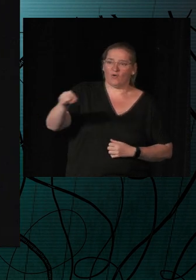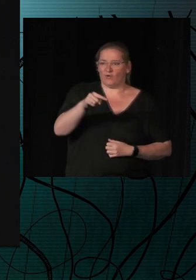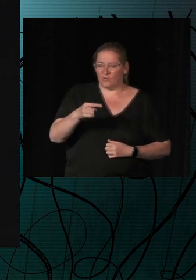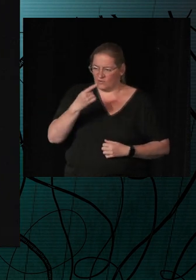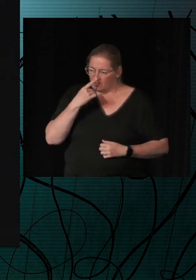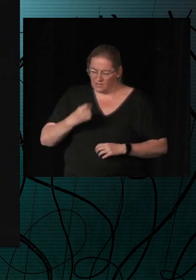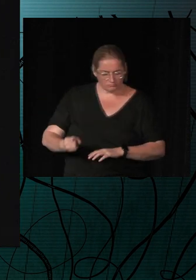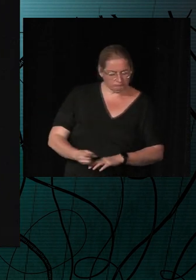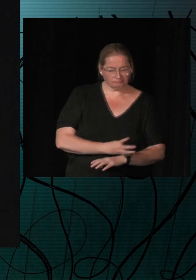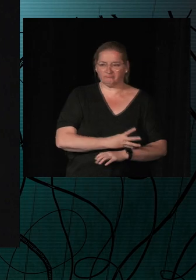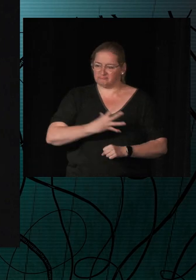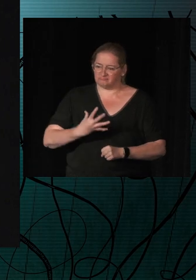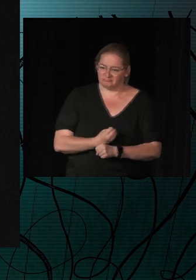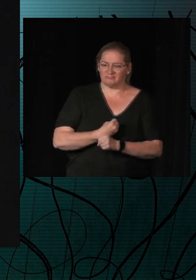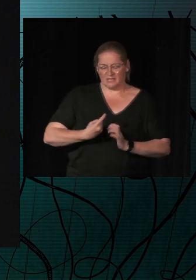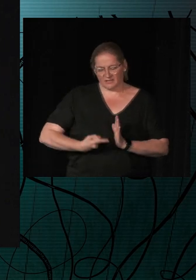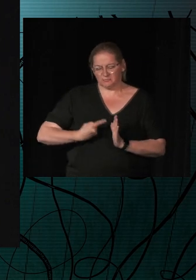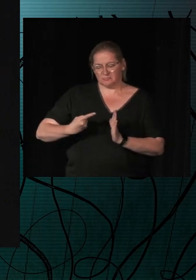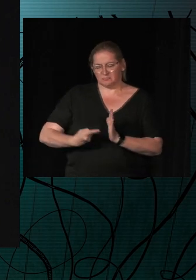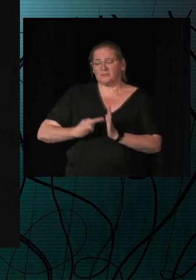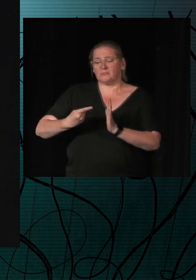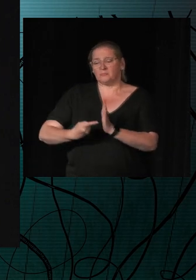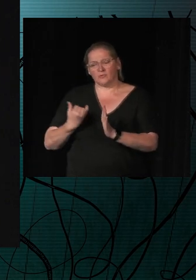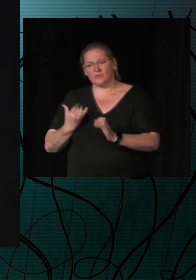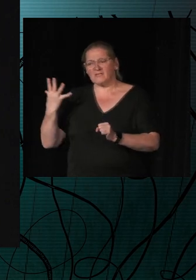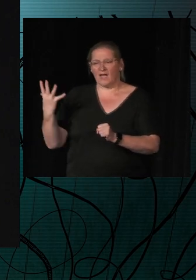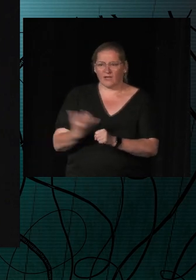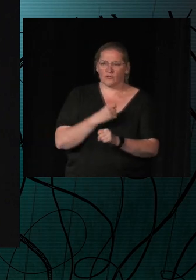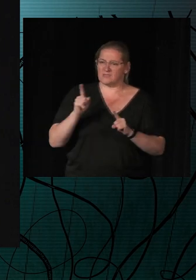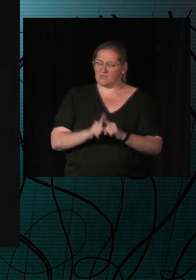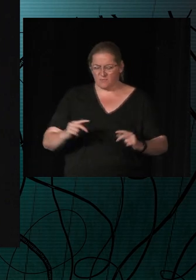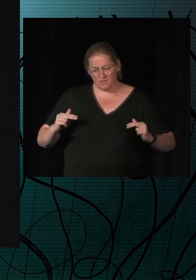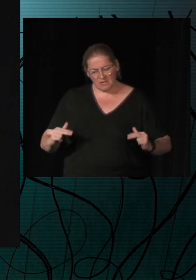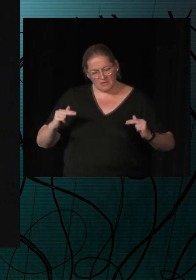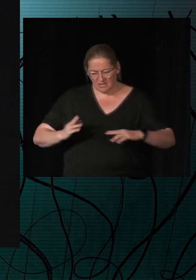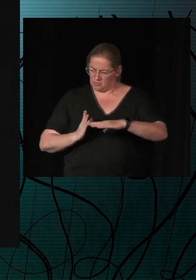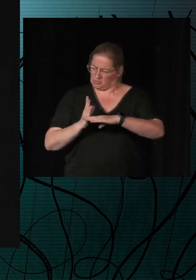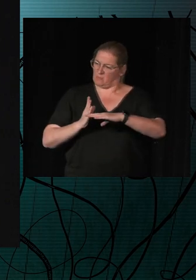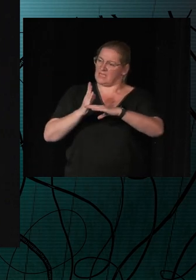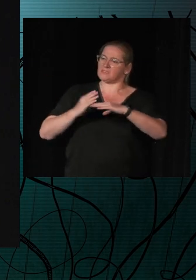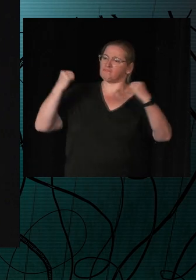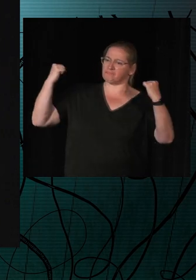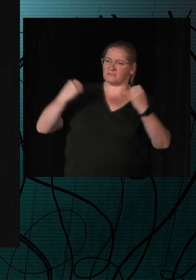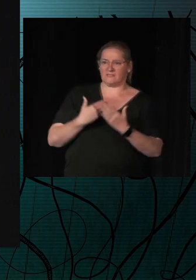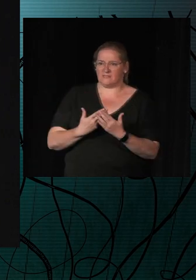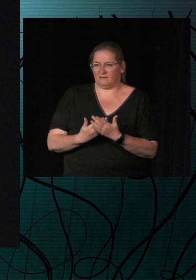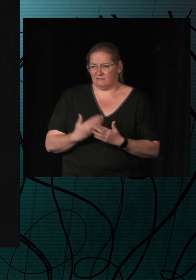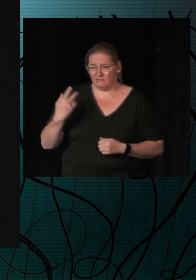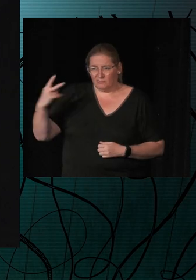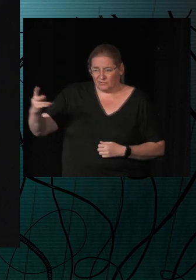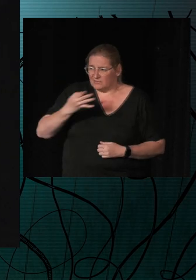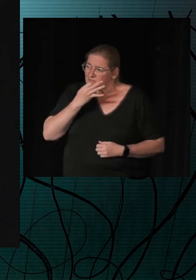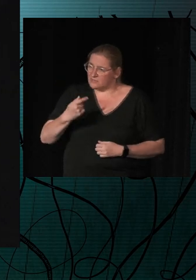justement par la répétition de l'action réussir à se dépasser à se surpasser et c'est quelque chose en vérité si on va au-delà juste de cette question de la